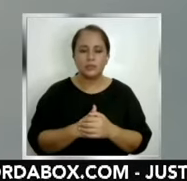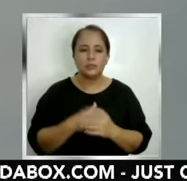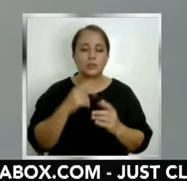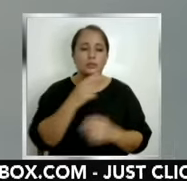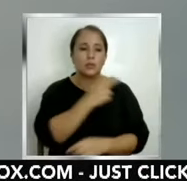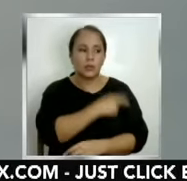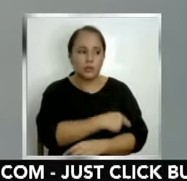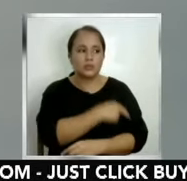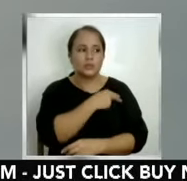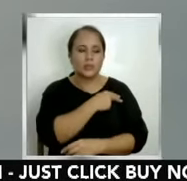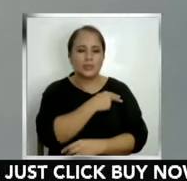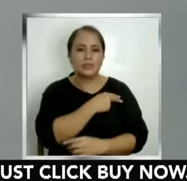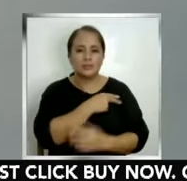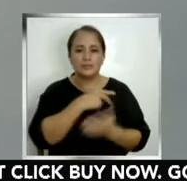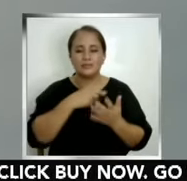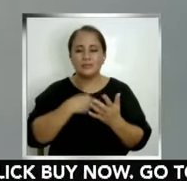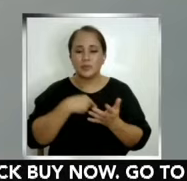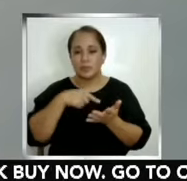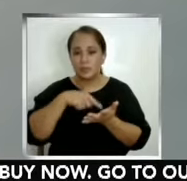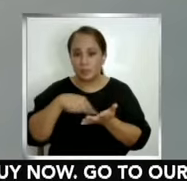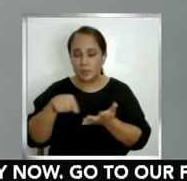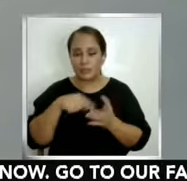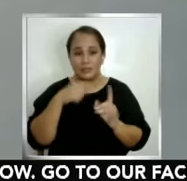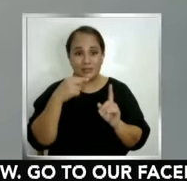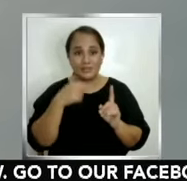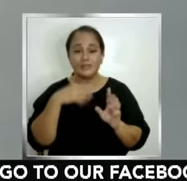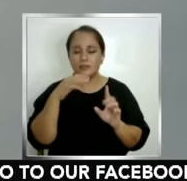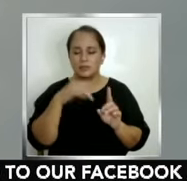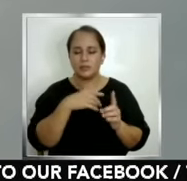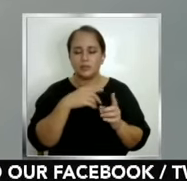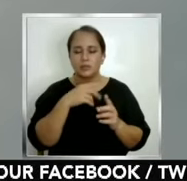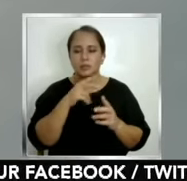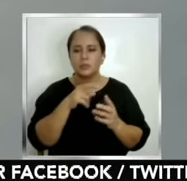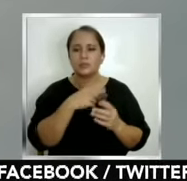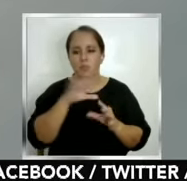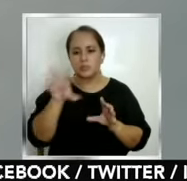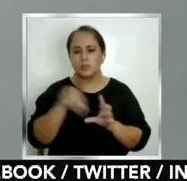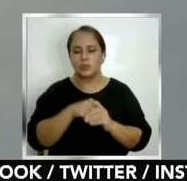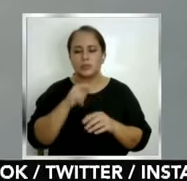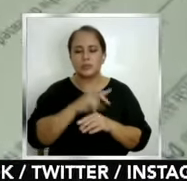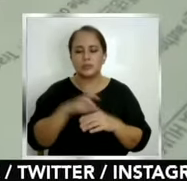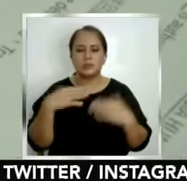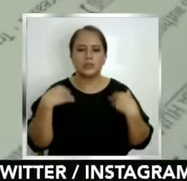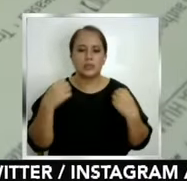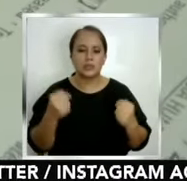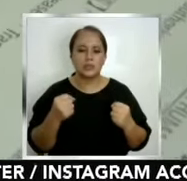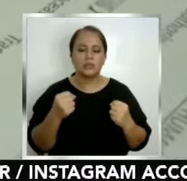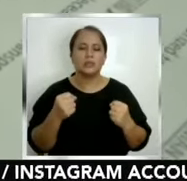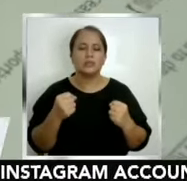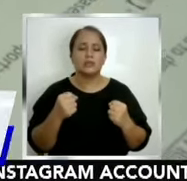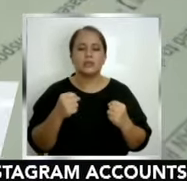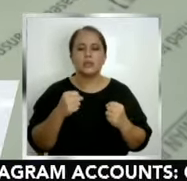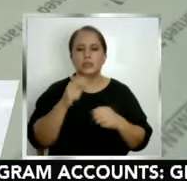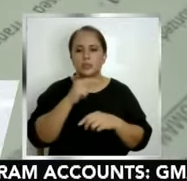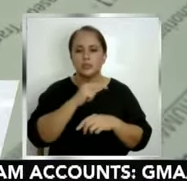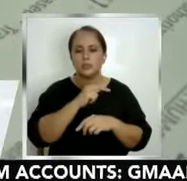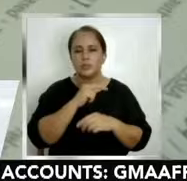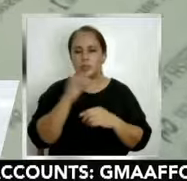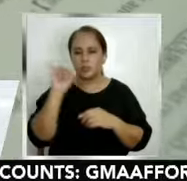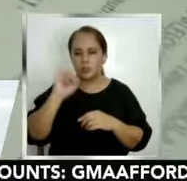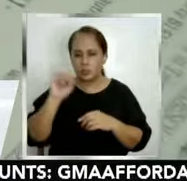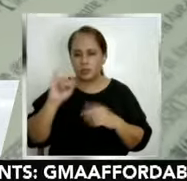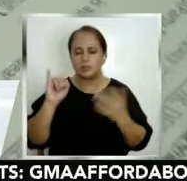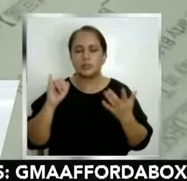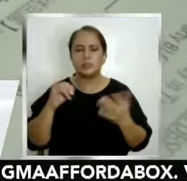workers na under observation, ano yung coverage ng National Health Insurance of Taiwan. Ang hindi naman OWA member ay